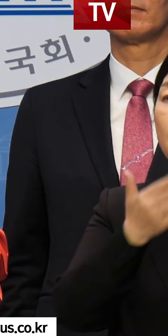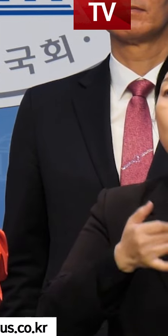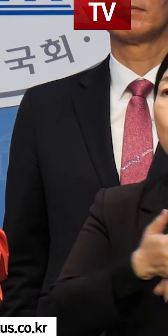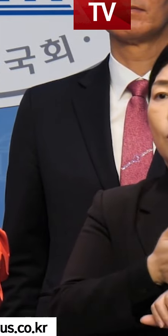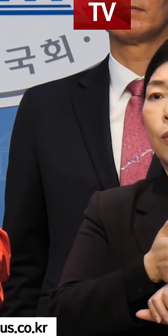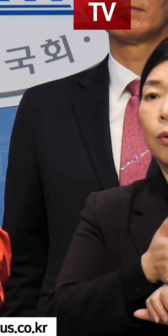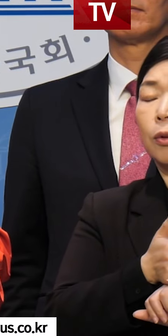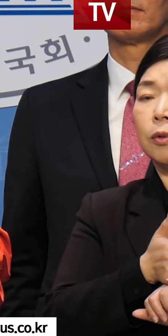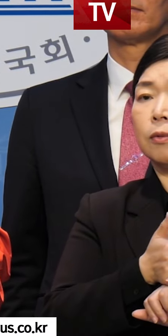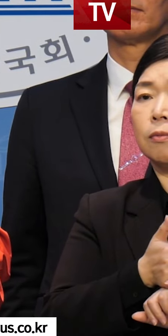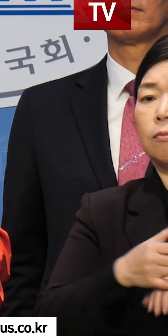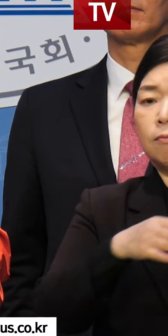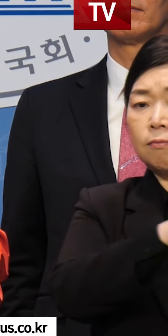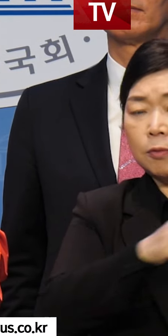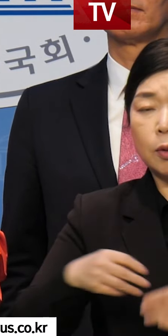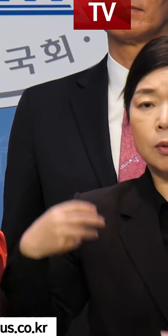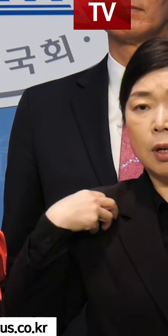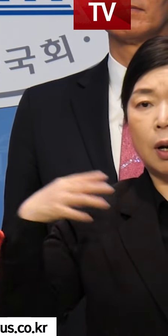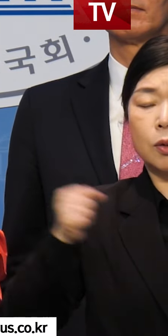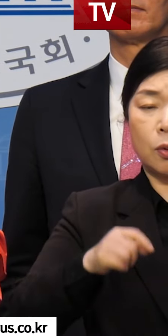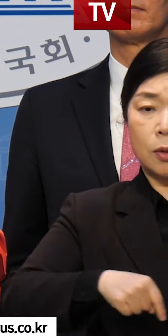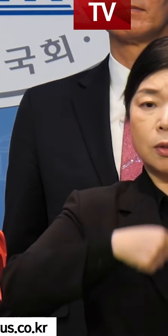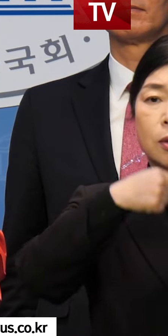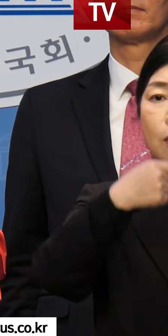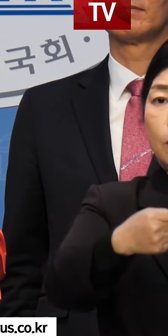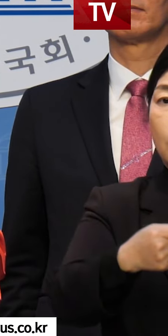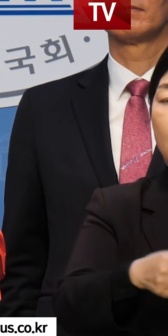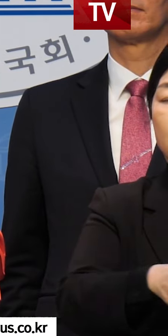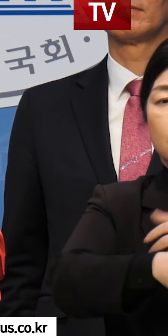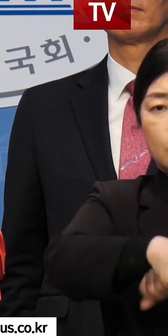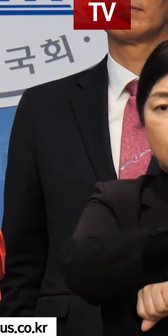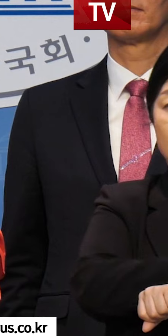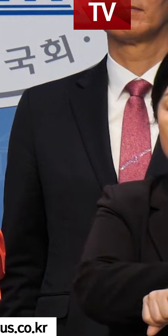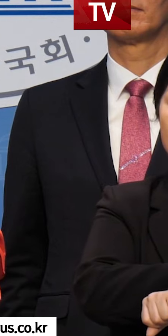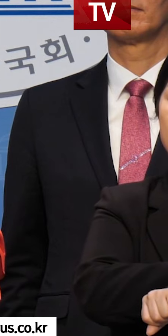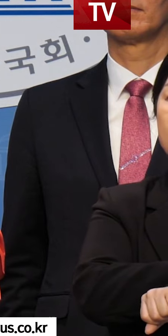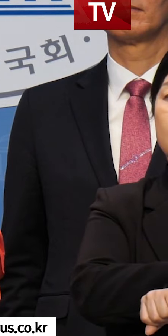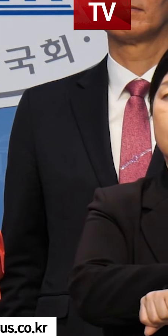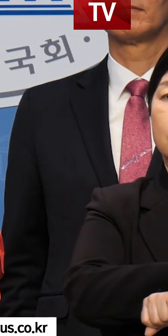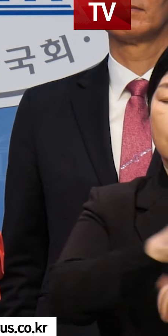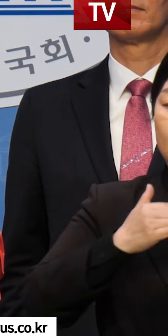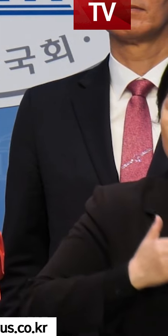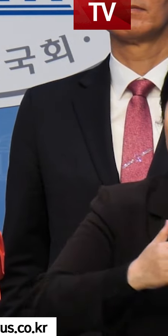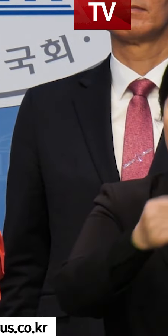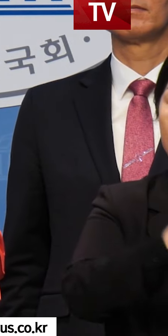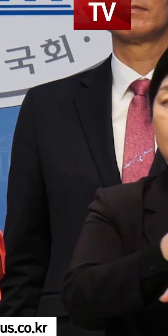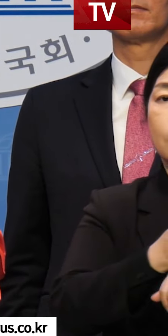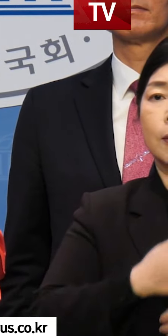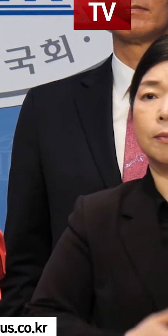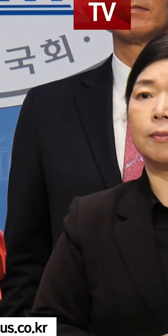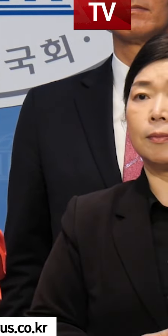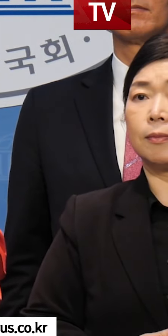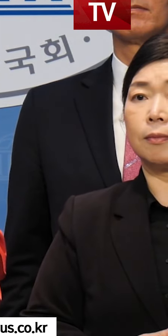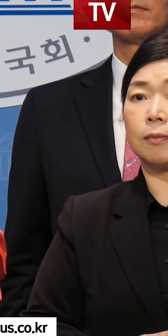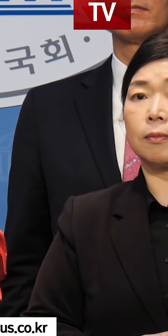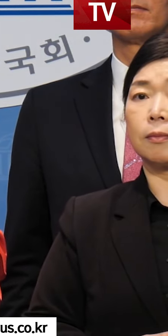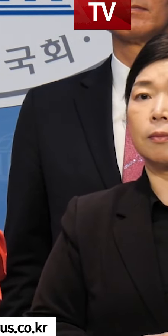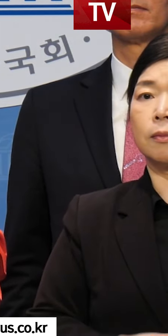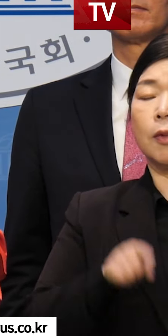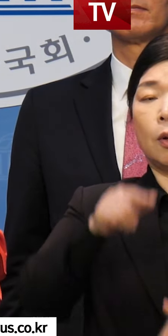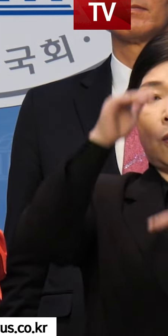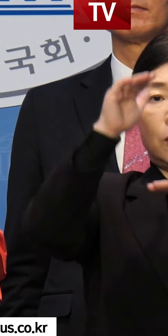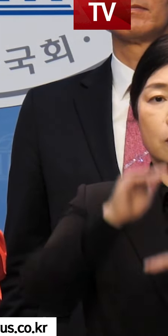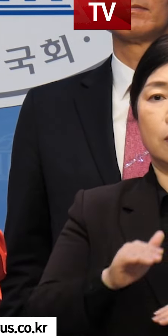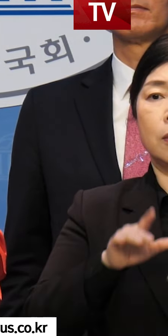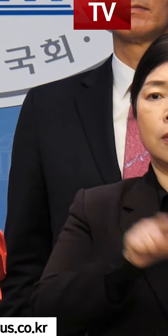있도록 주도적으로 참여하고 적극적으로 추진하겠습니다. 그